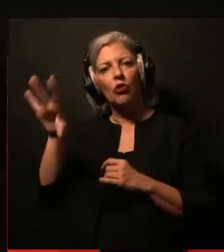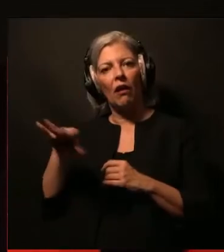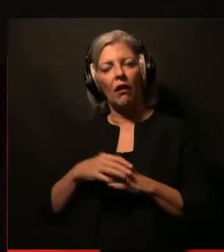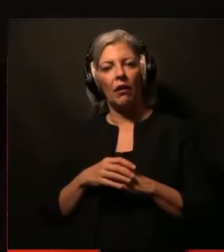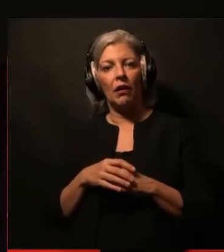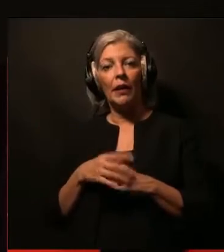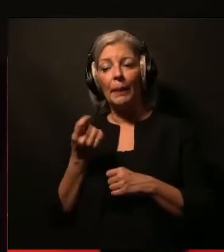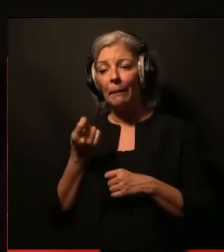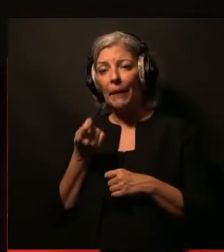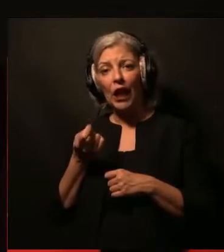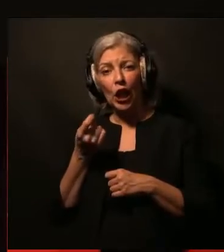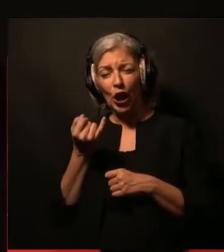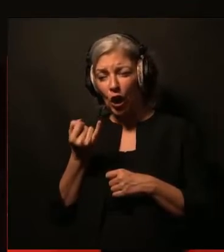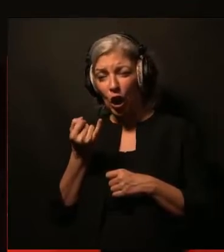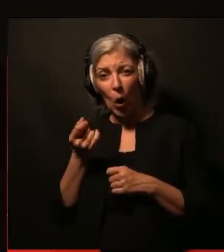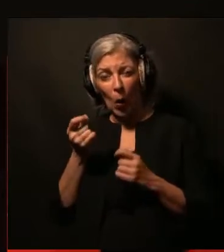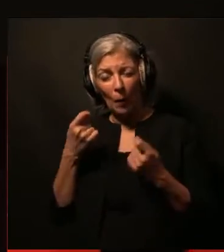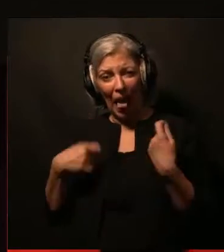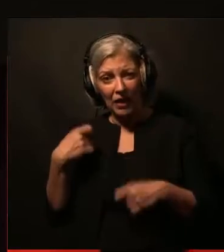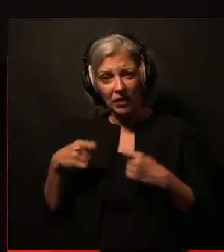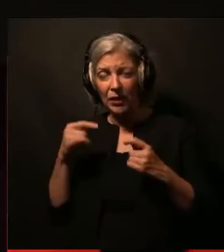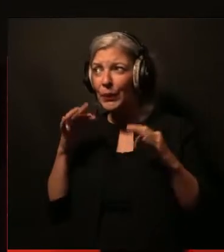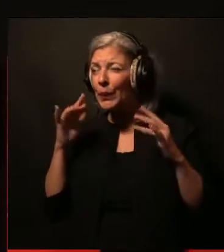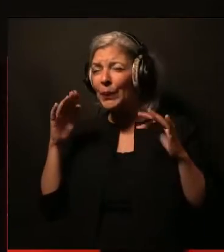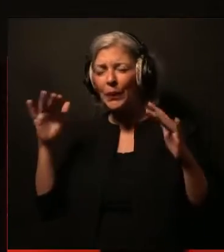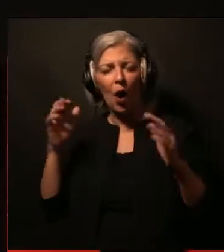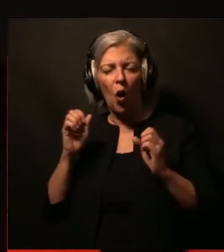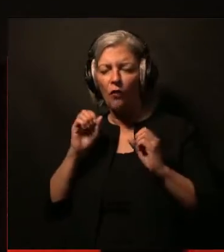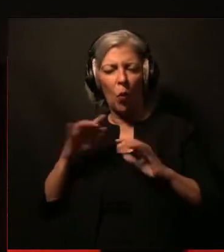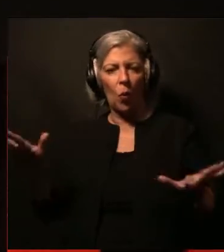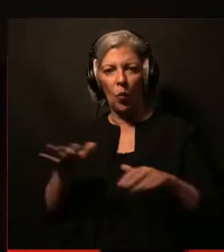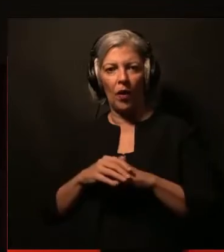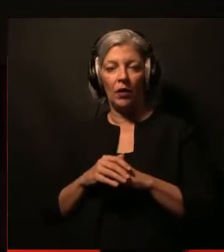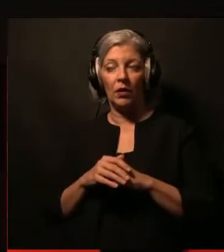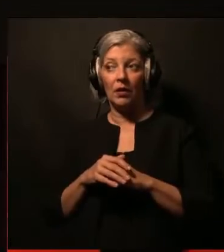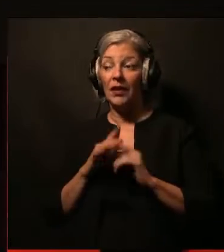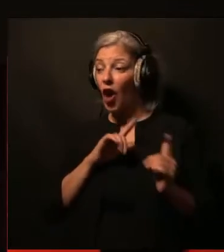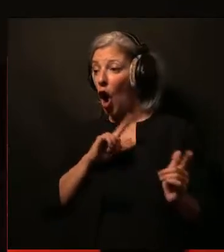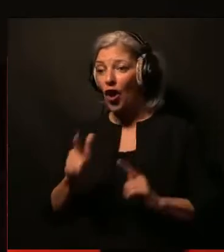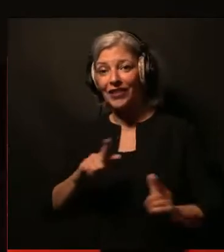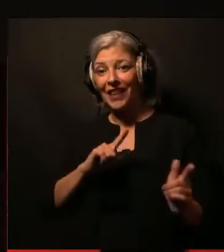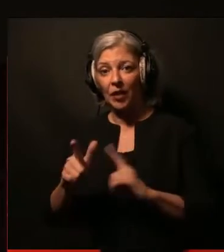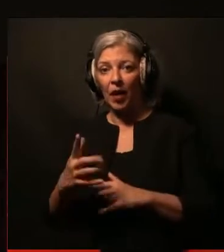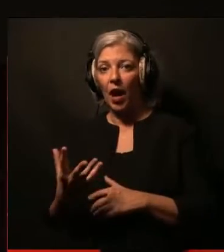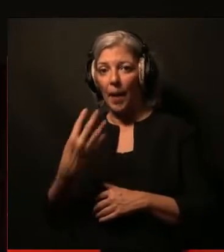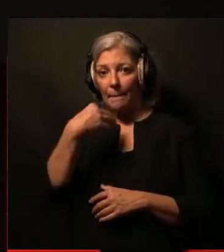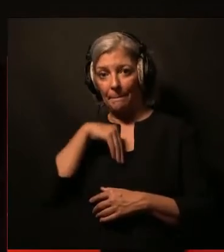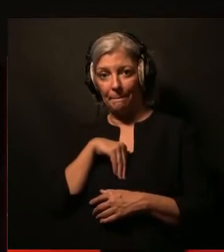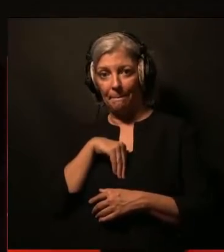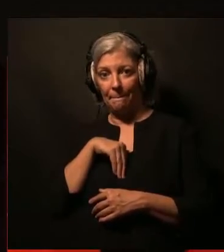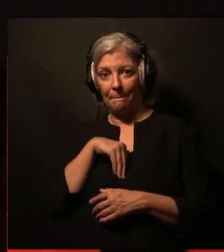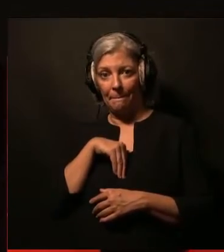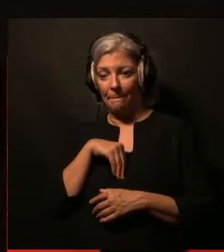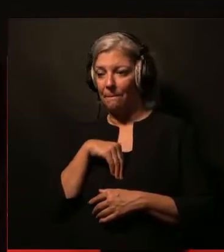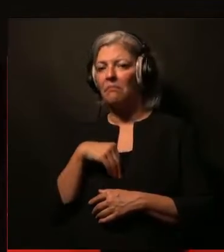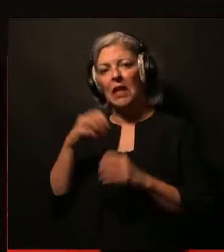ovunque è stato stimato che settimanalmente ingeriamo una quantità di plastica pari al peso di una carta